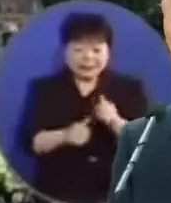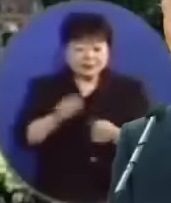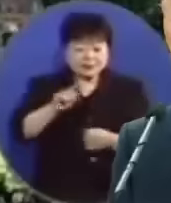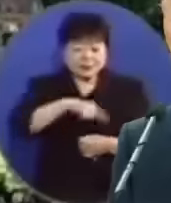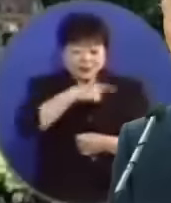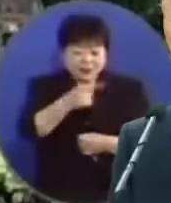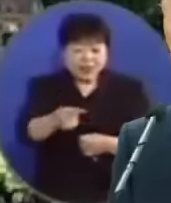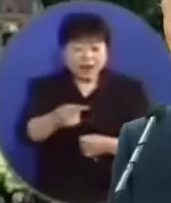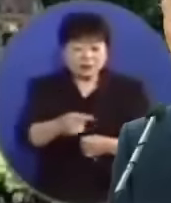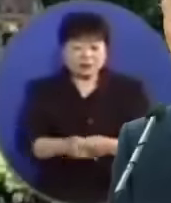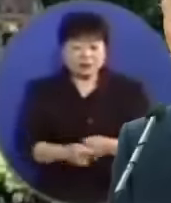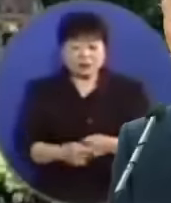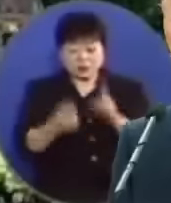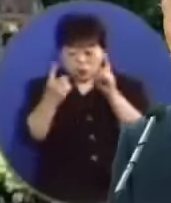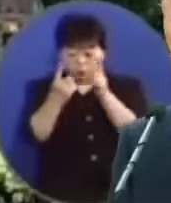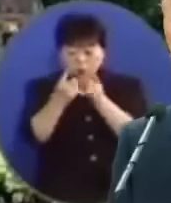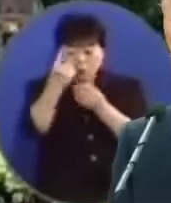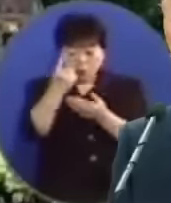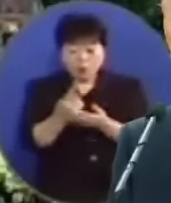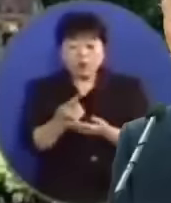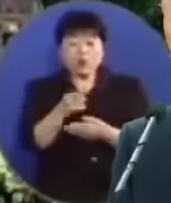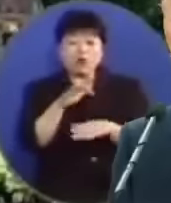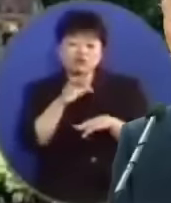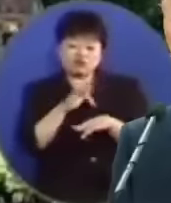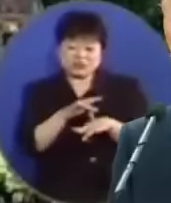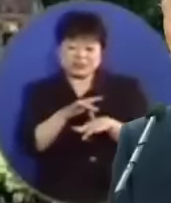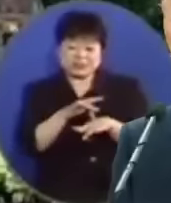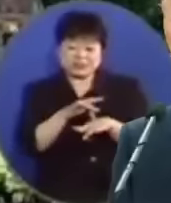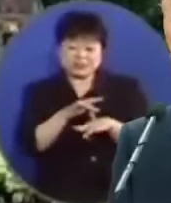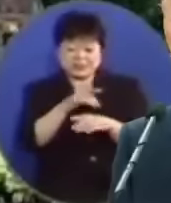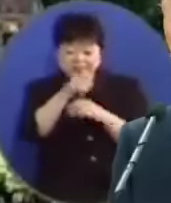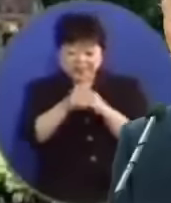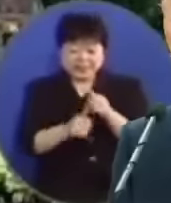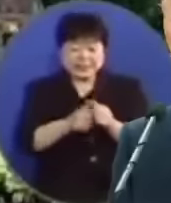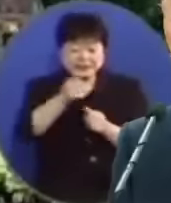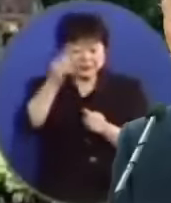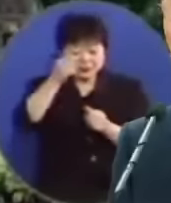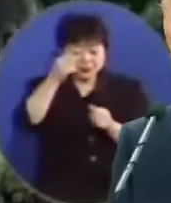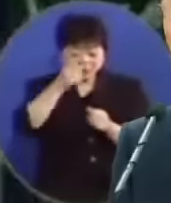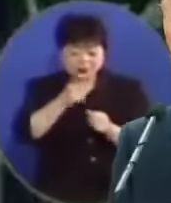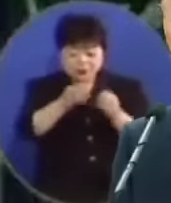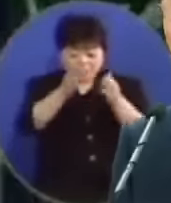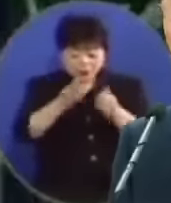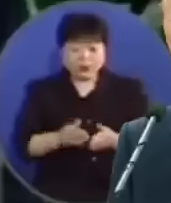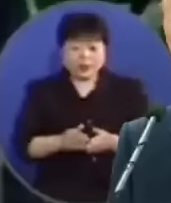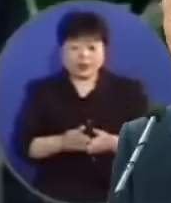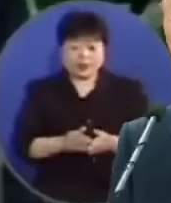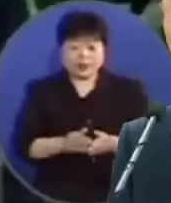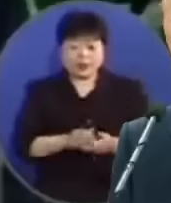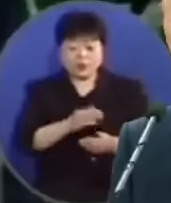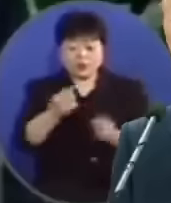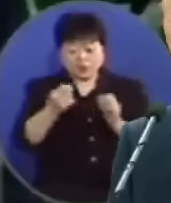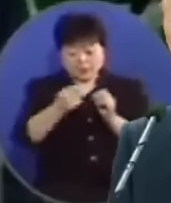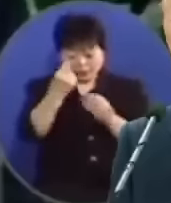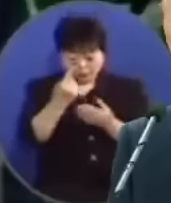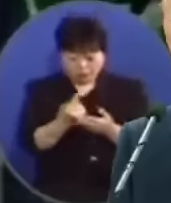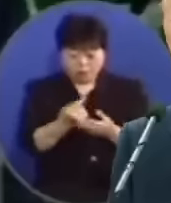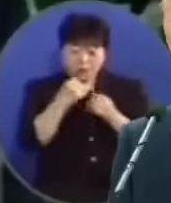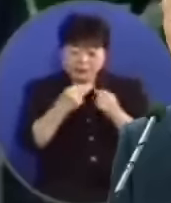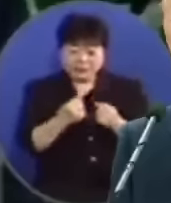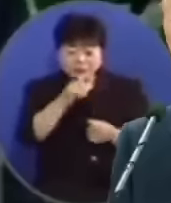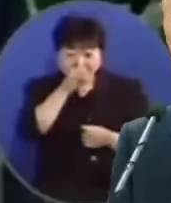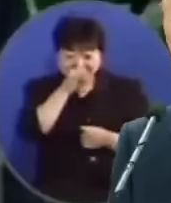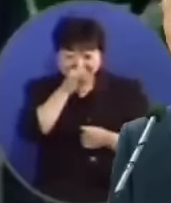다음으로 끈질기게 찾아오는 것은 귀신입니다. 하나님은 성령을 통해서 말할 필요 없이 우리에게 다가와